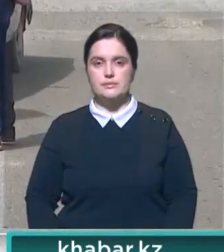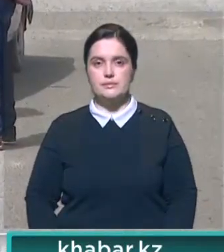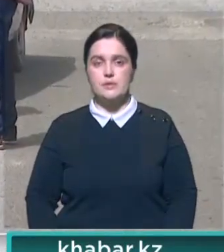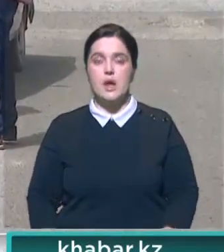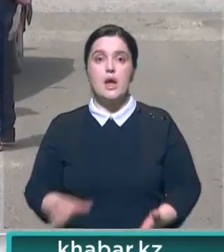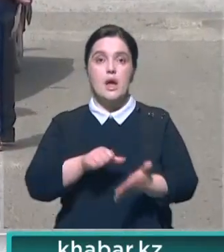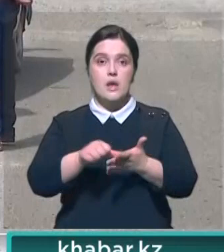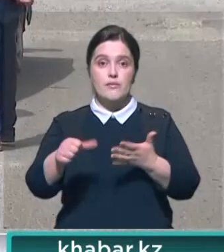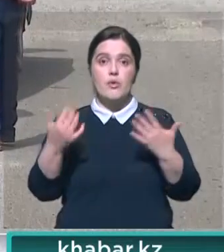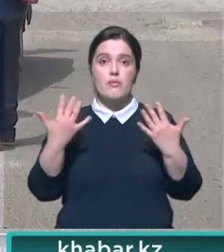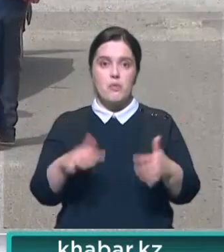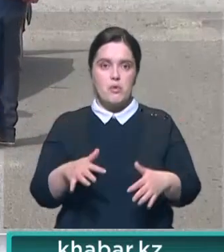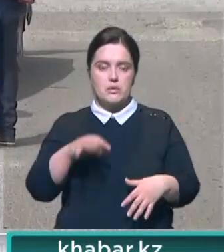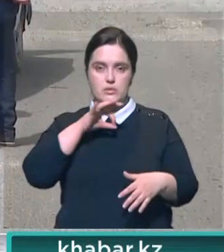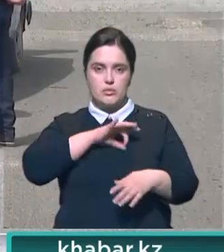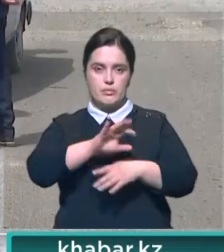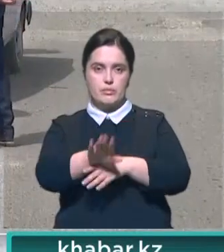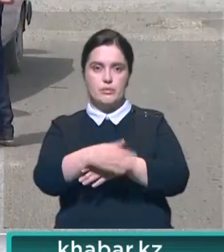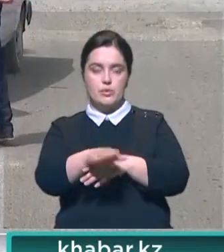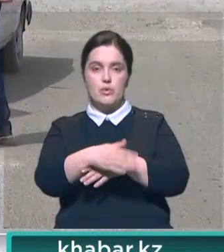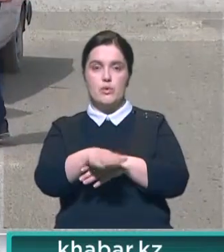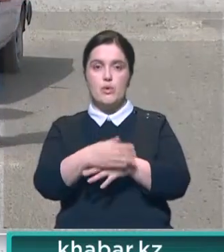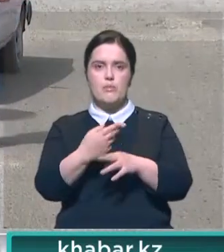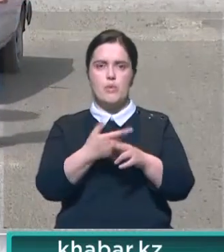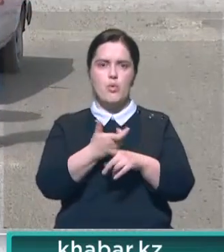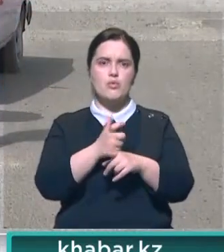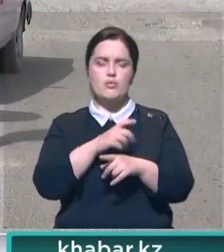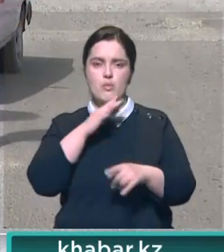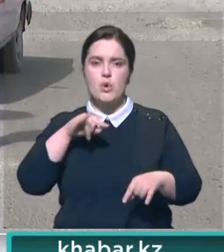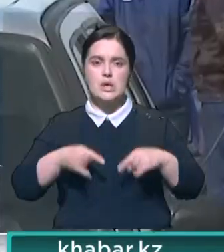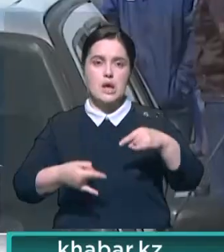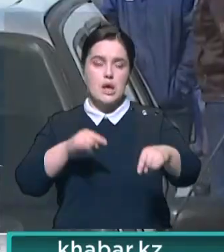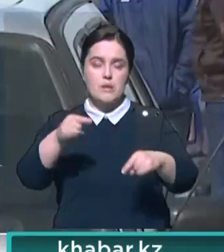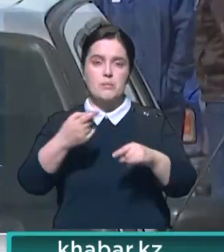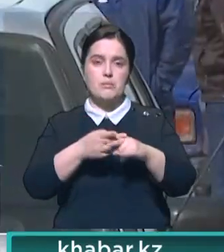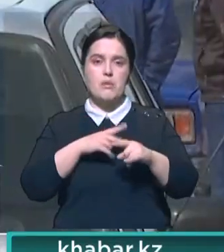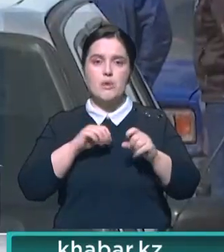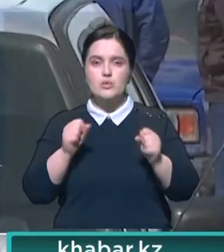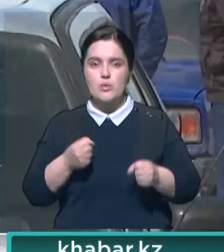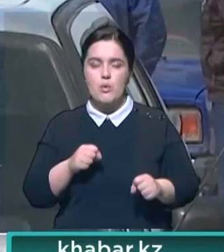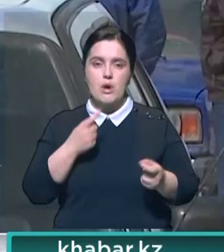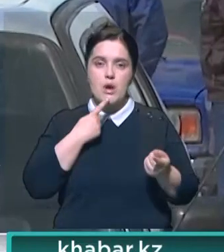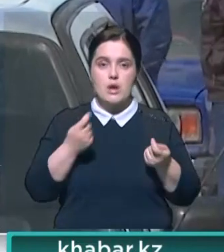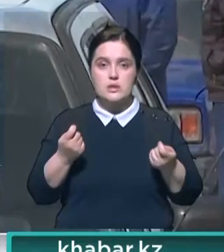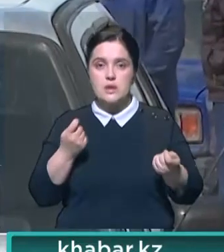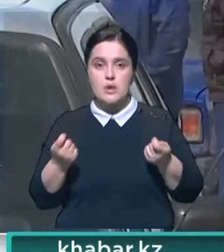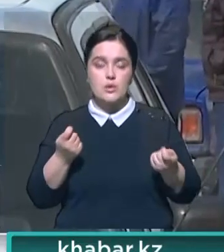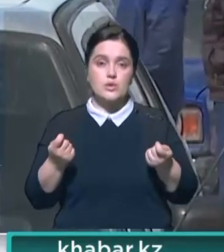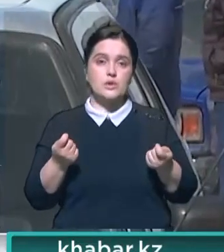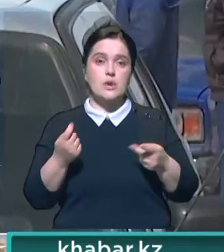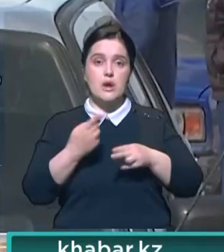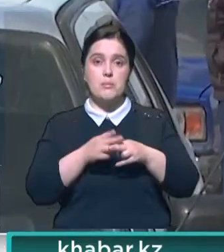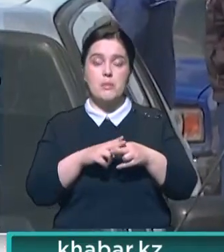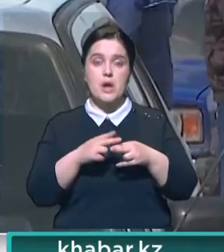Асфальт постелили, а толку нет. Долго он нам не прослужил. Образовалось очень много ям. Ездить приходится на маленькой скорости, а это занимает дополнительное время.